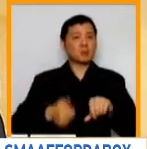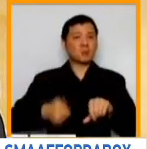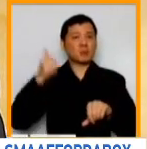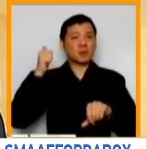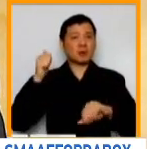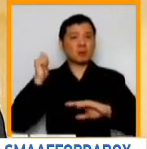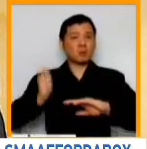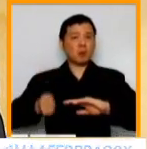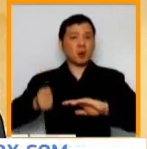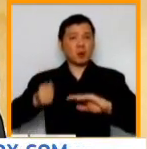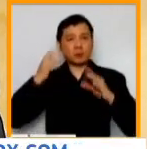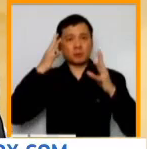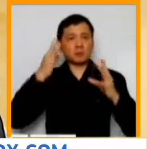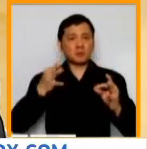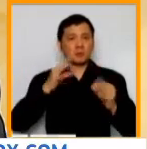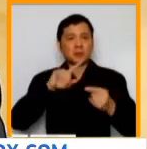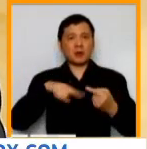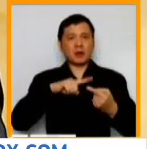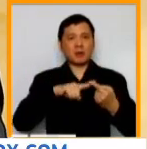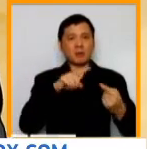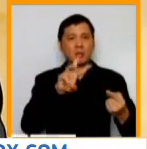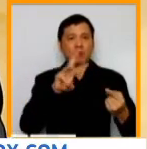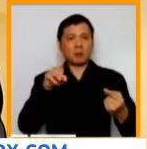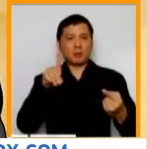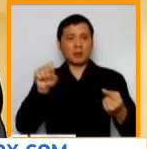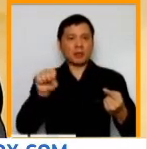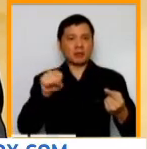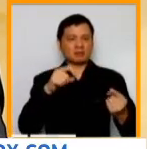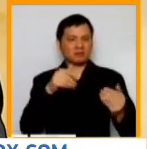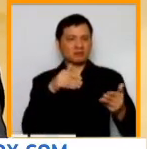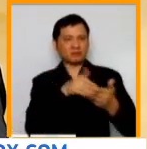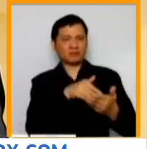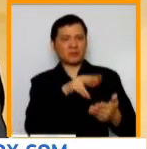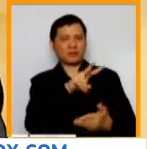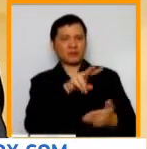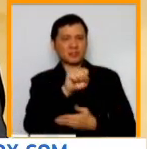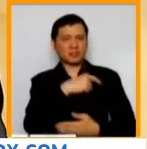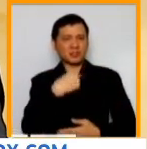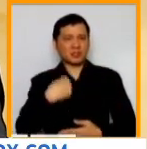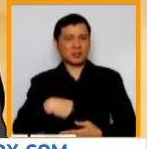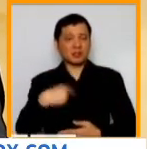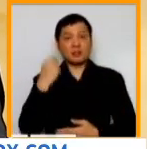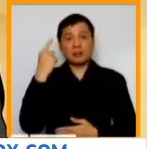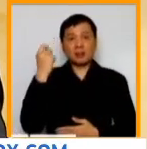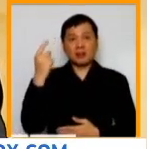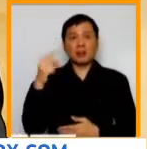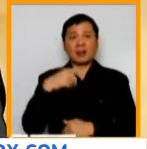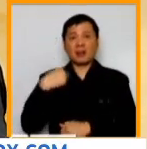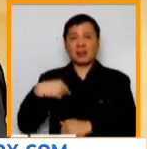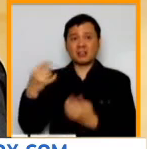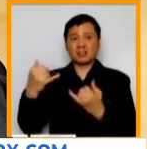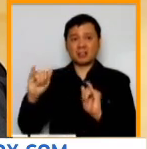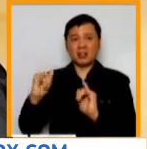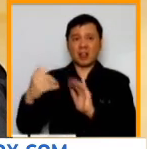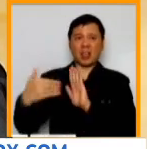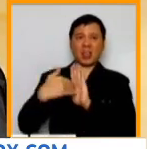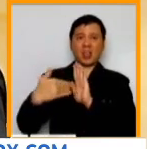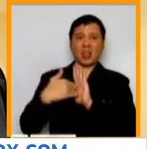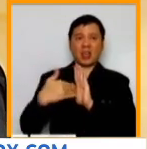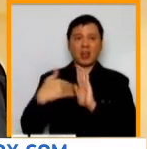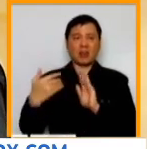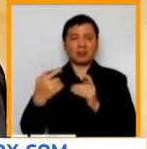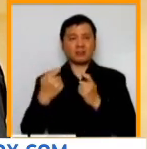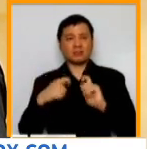ang pangaharas ng China sa ating mga mangingisda. Kaya naman sabi ni Vice President Leni Robredo, mas lalo natin dapat igiit ang ating